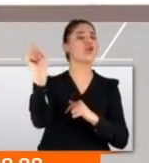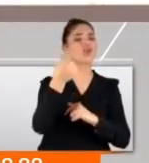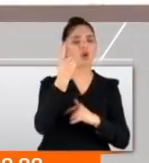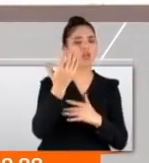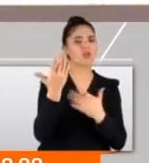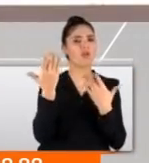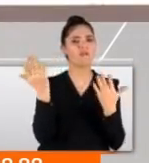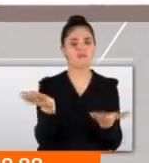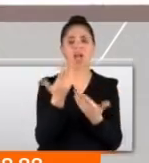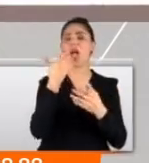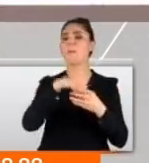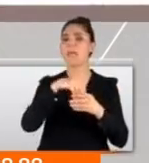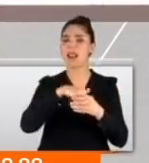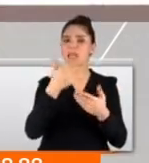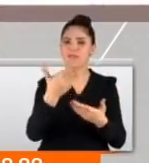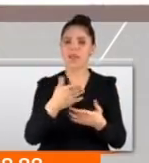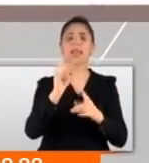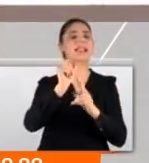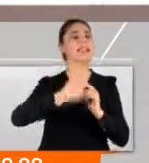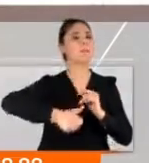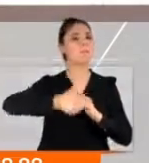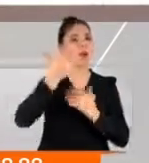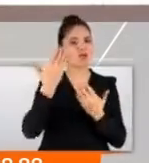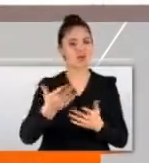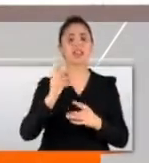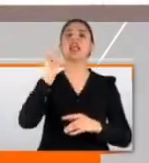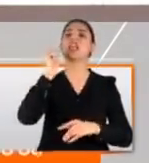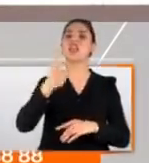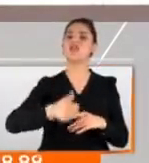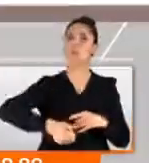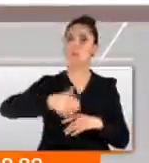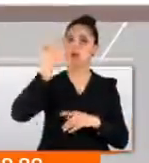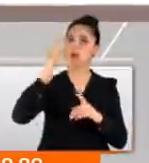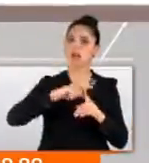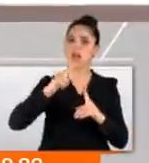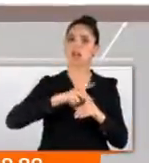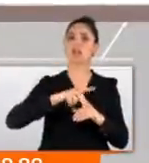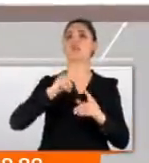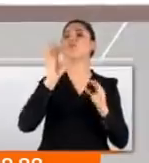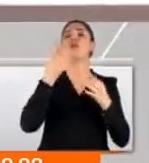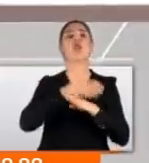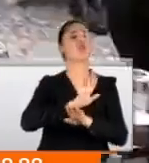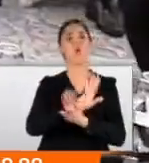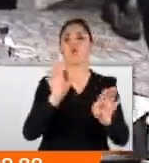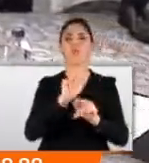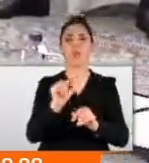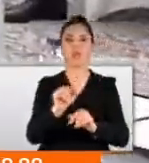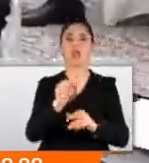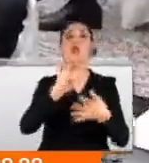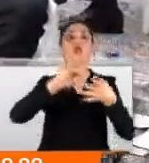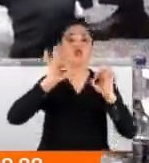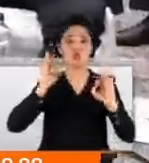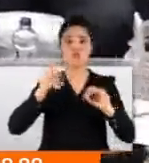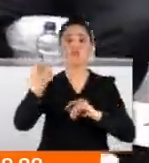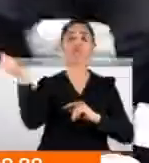yöneticisinin, milletvekilinin, il başkanının, ilçe başkanının katılmasını doğru bulmayız. Doğru değildir. Sözlerini